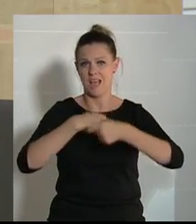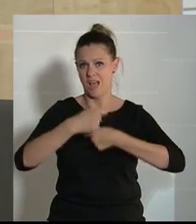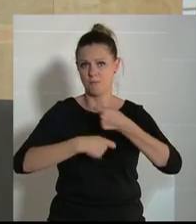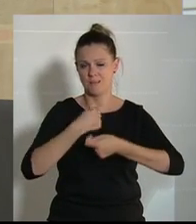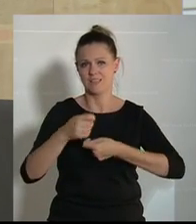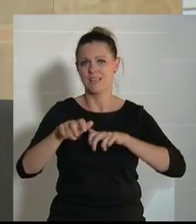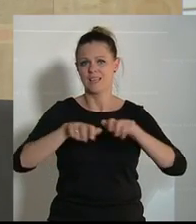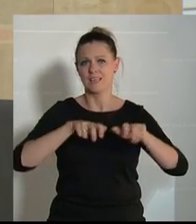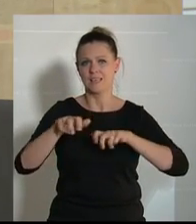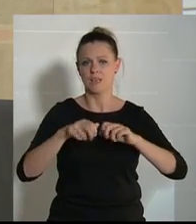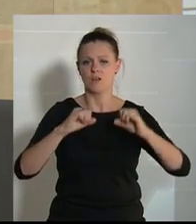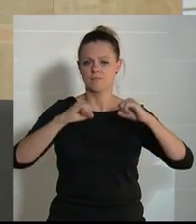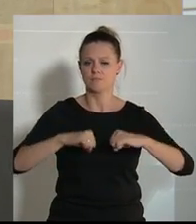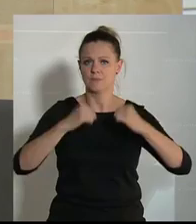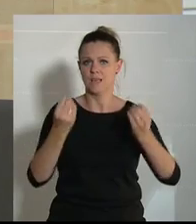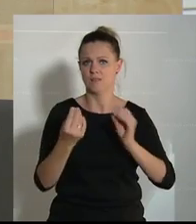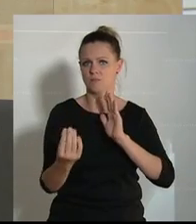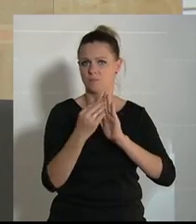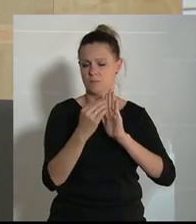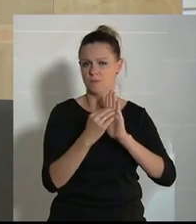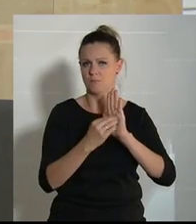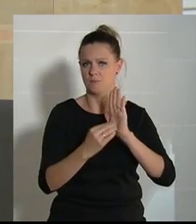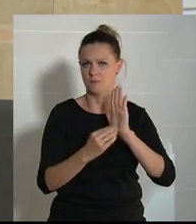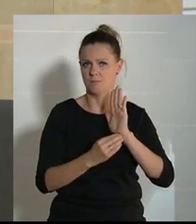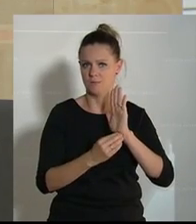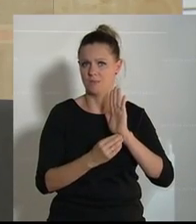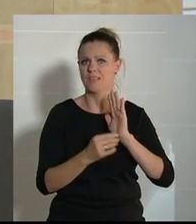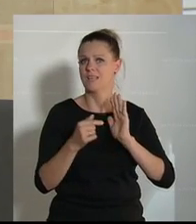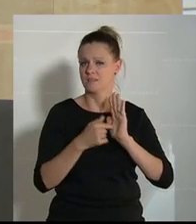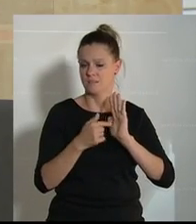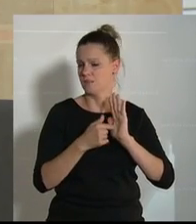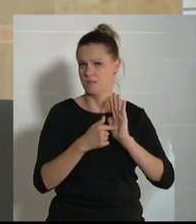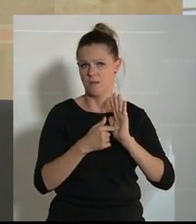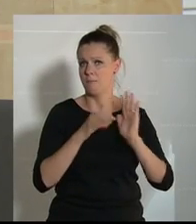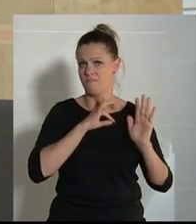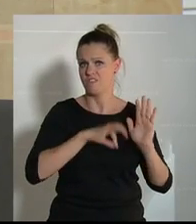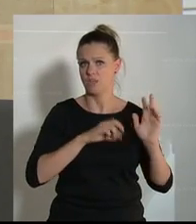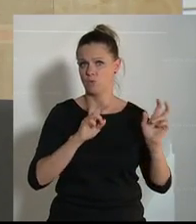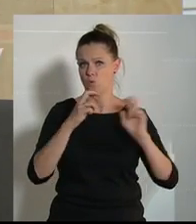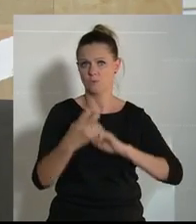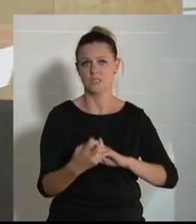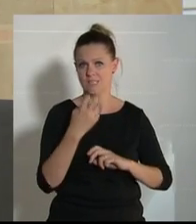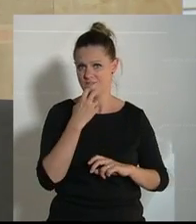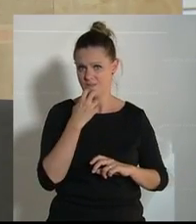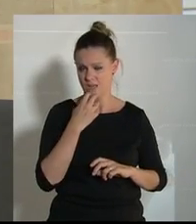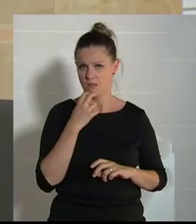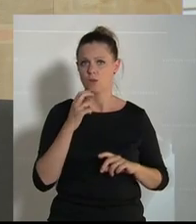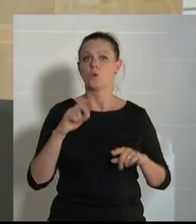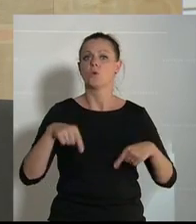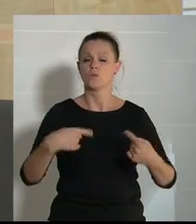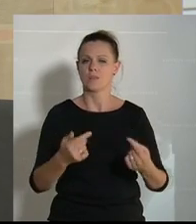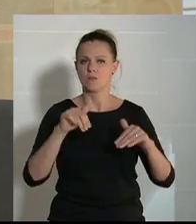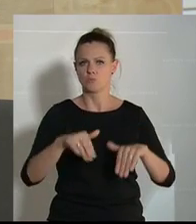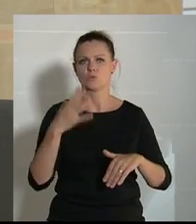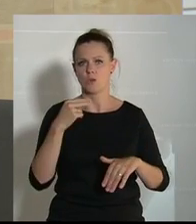im Regierungsübereinkommen verankert. Das möchte ich auf Punkt und Beistrich umsetzen. Und wir werden dann miteinander reden müssen,